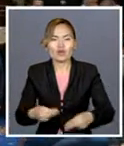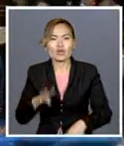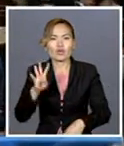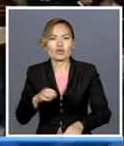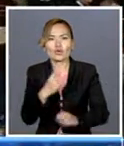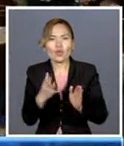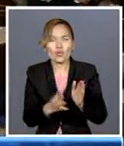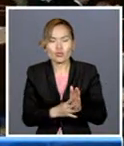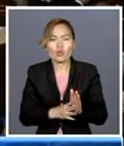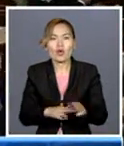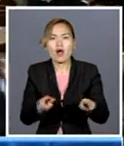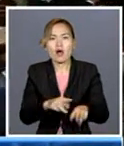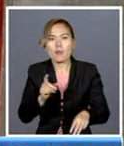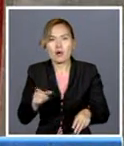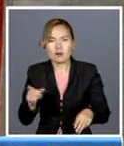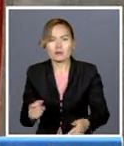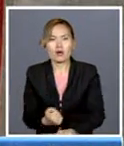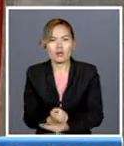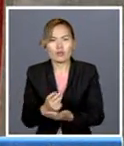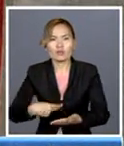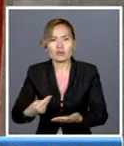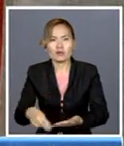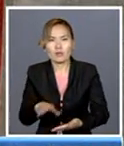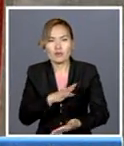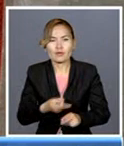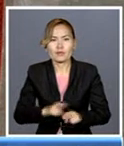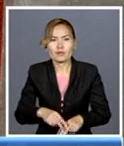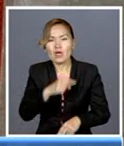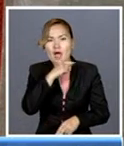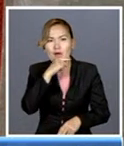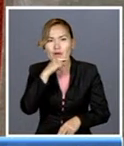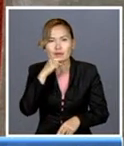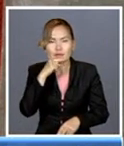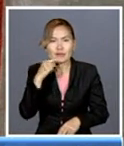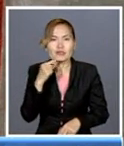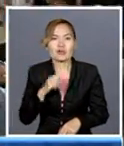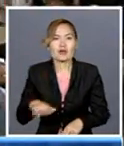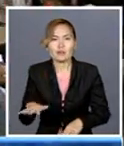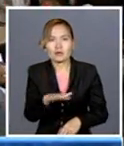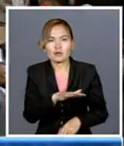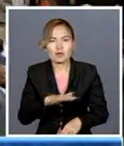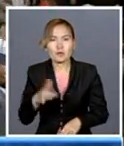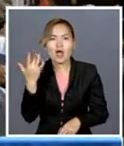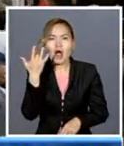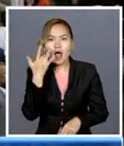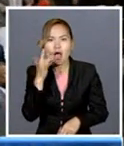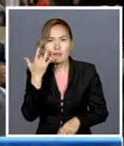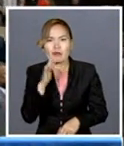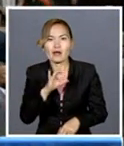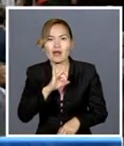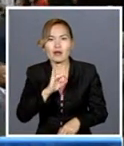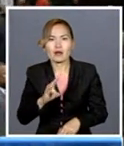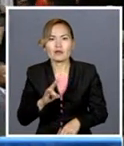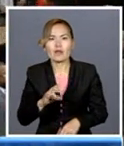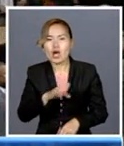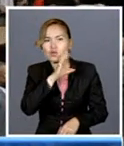дауыс берсе үшеуі ғана оған қарсылық білдірген. Демек, осы процедурадан кейін Ресей Құрама Штаттардың Иран мен Солтүстік